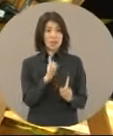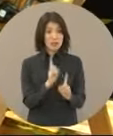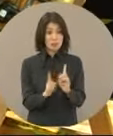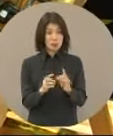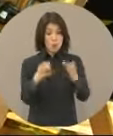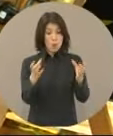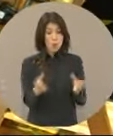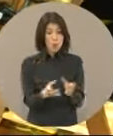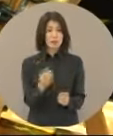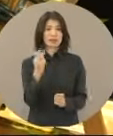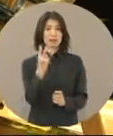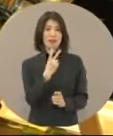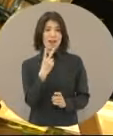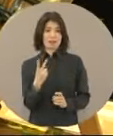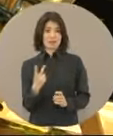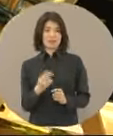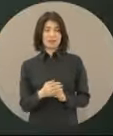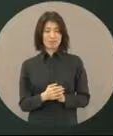締め太鼓二人、